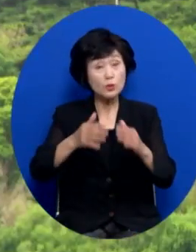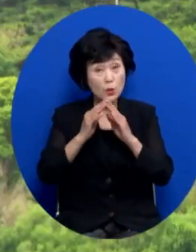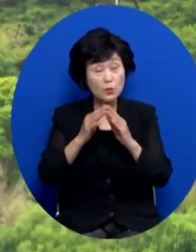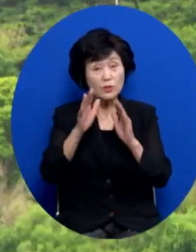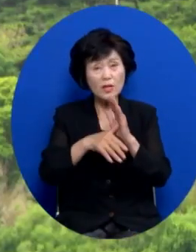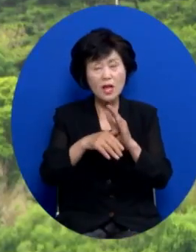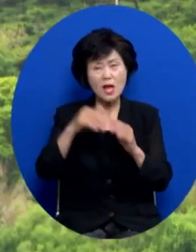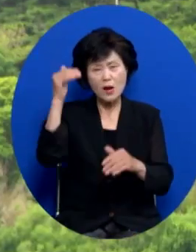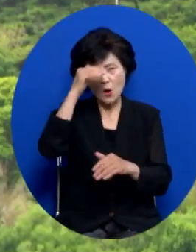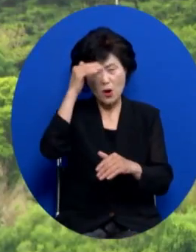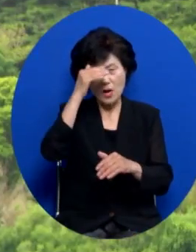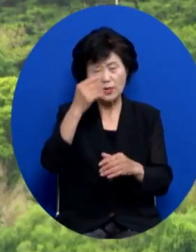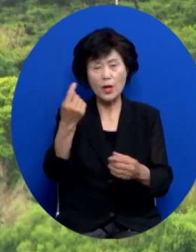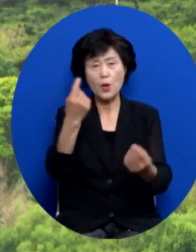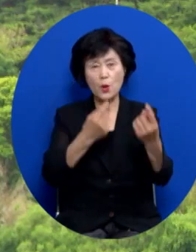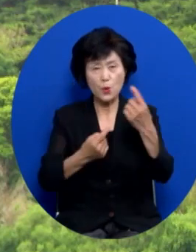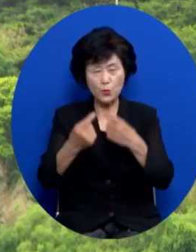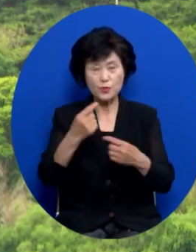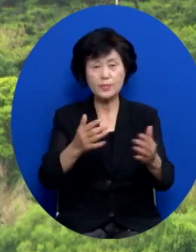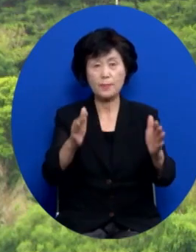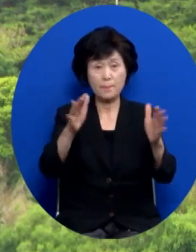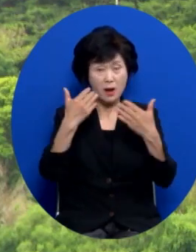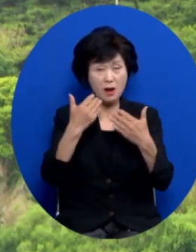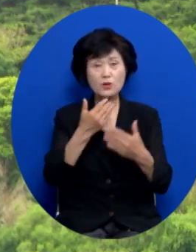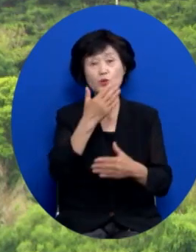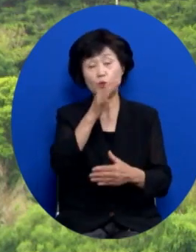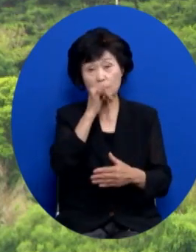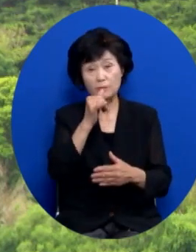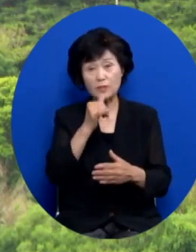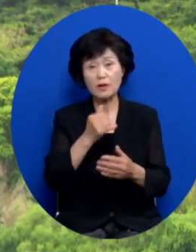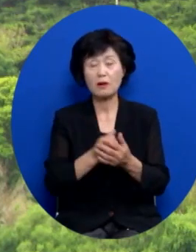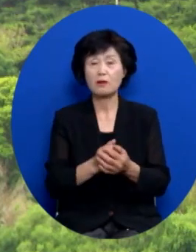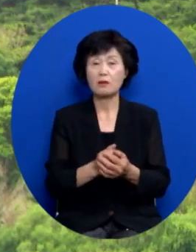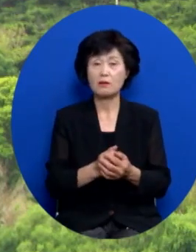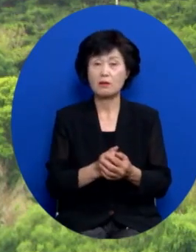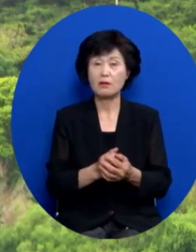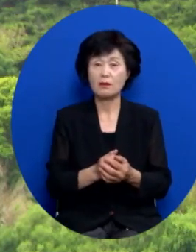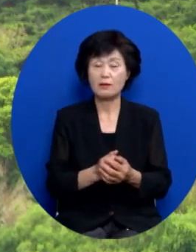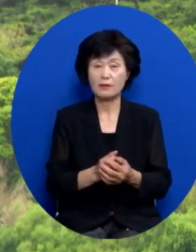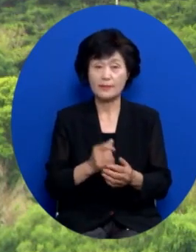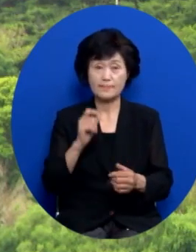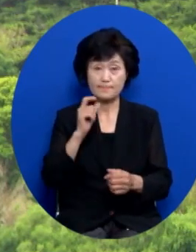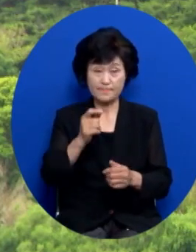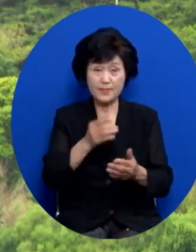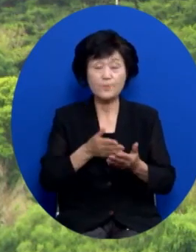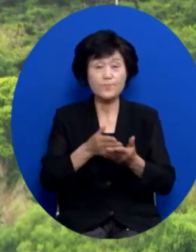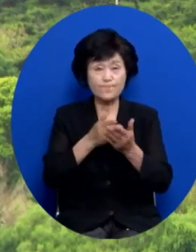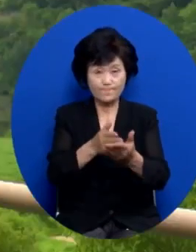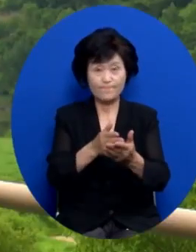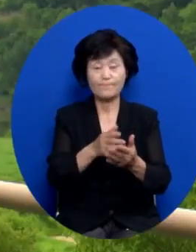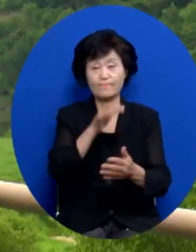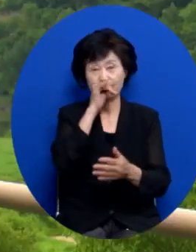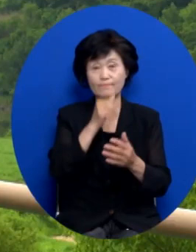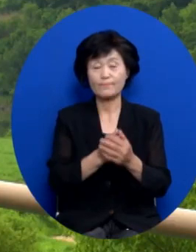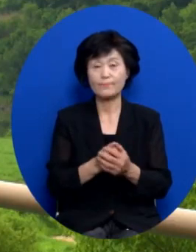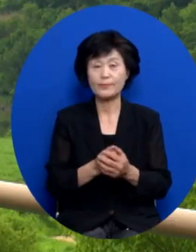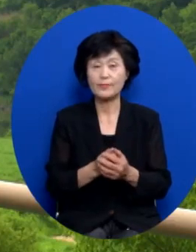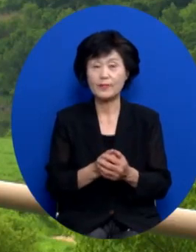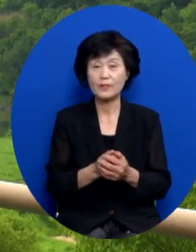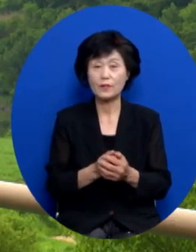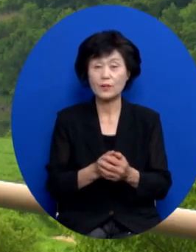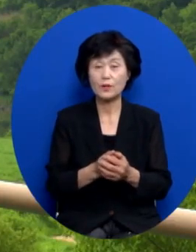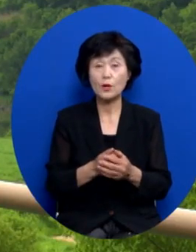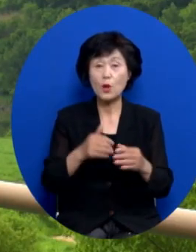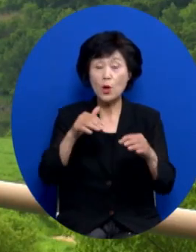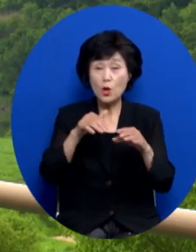듭니다. 그렇기 때문에 대안으로는 스카이타워라든지 스카이웨이를 세우기를 강력하게 추천합니다. 목사님, 종교